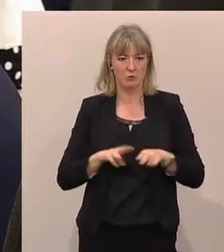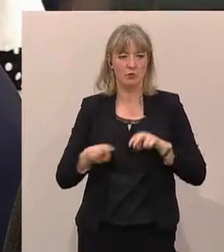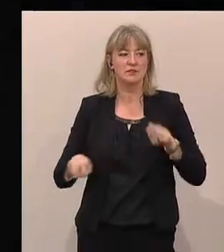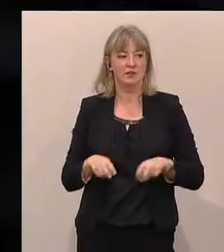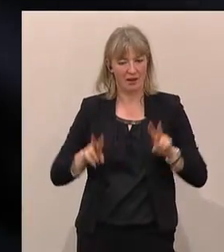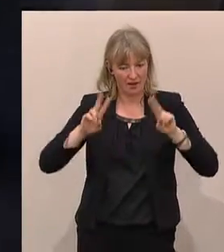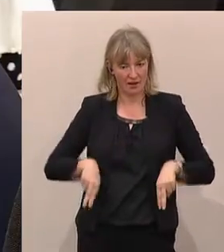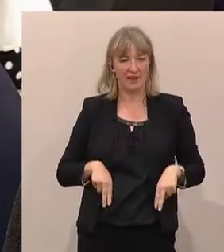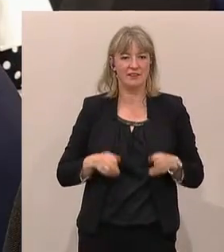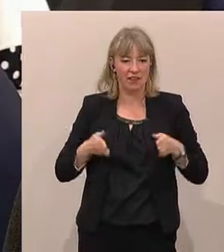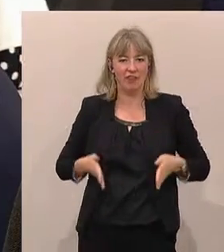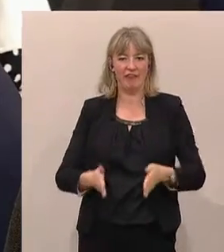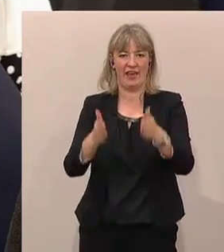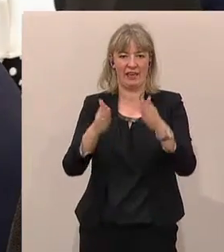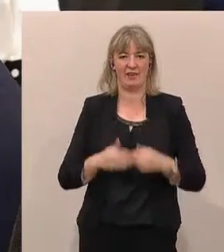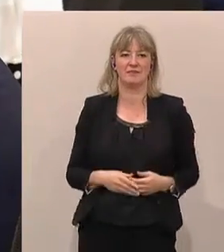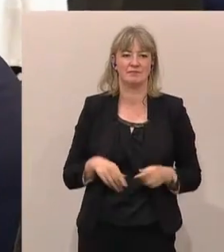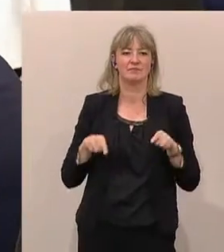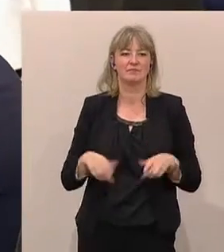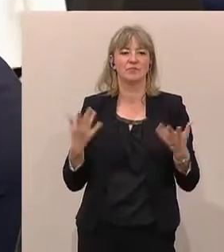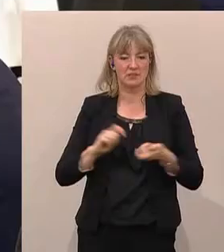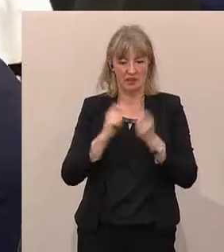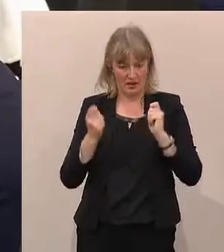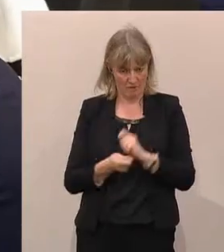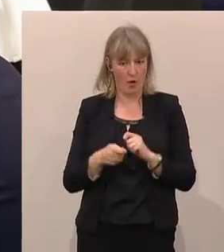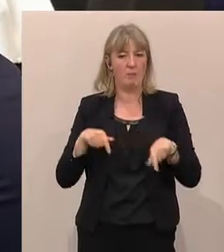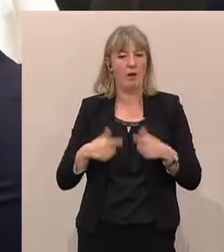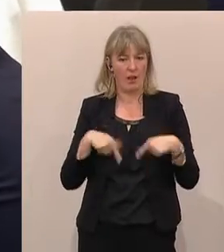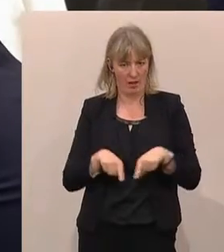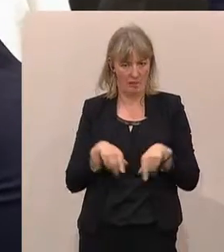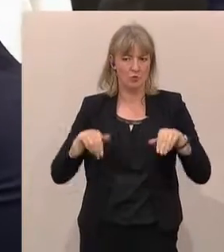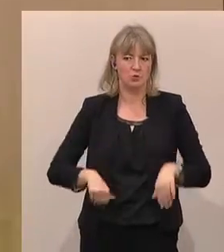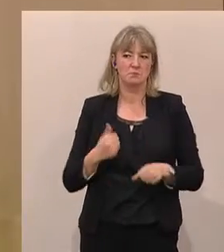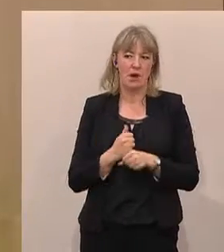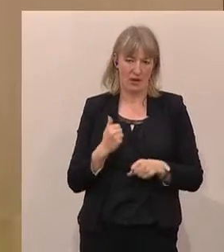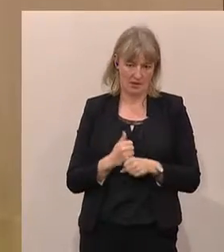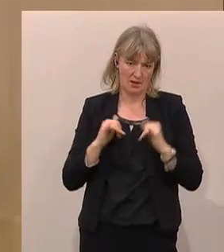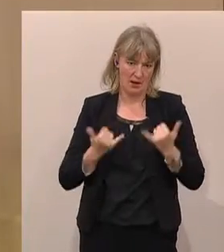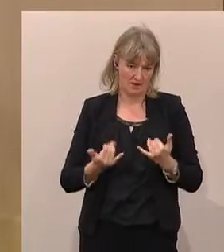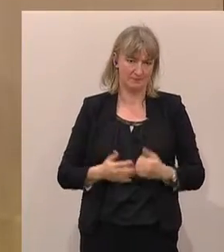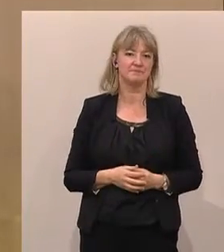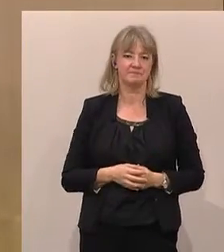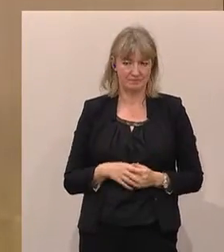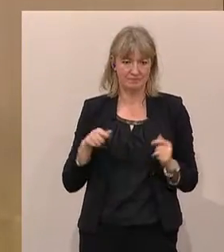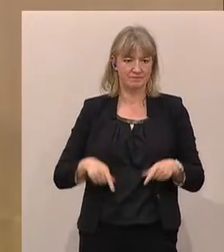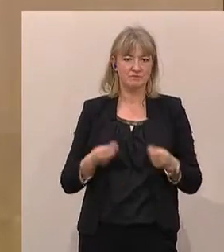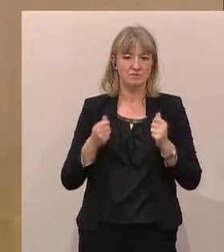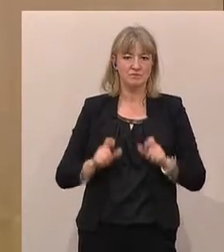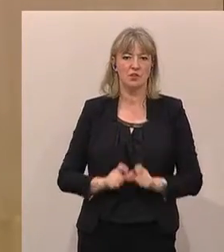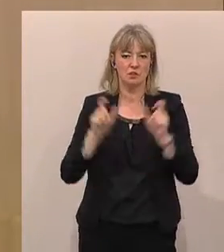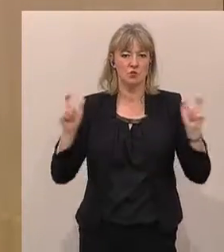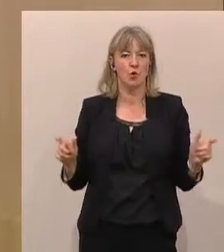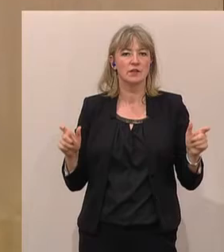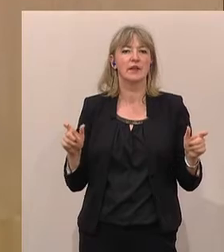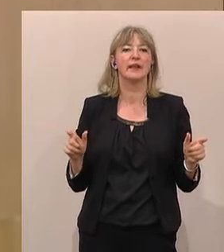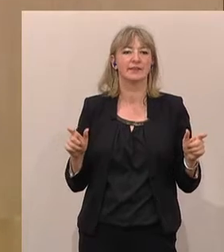auf dem richtigen Weg, nämlich Reformen in diesem Land anzugehen. Denn Fakt ist, die Finanzschulden haben